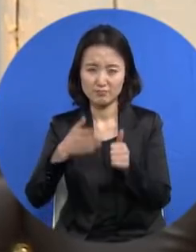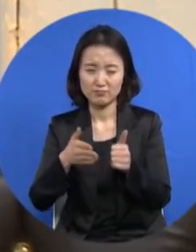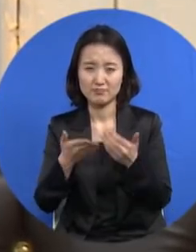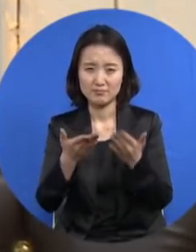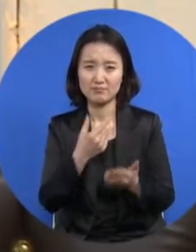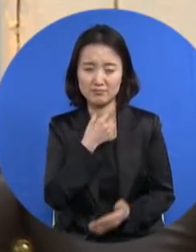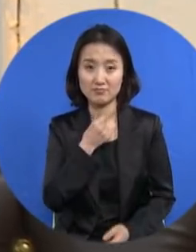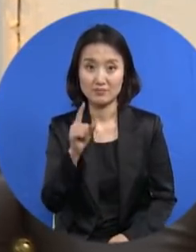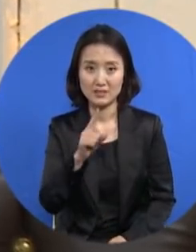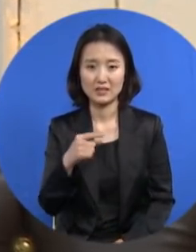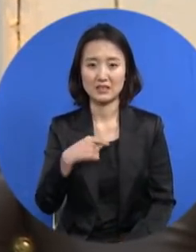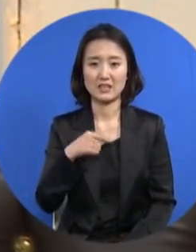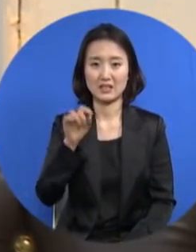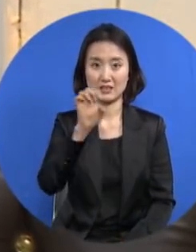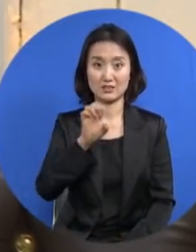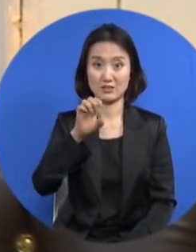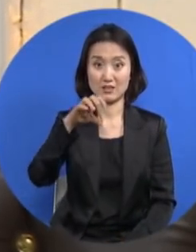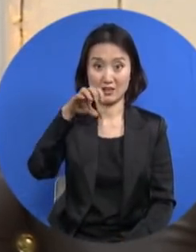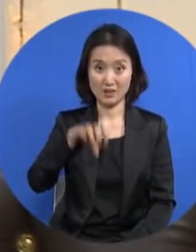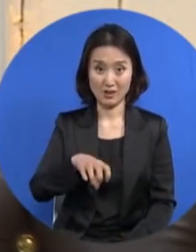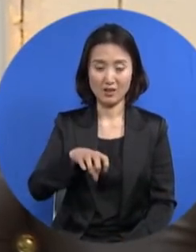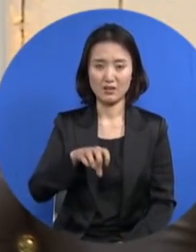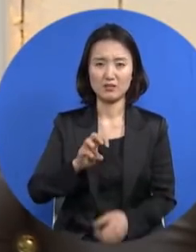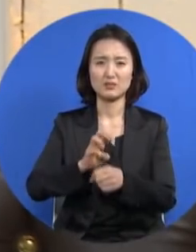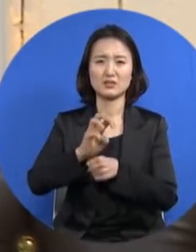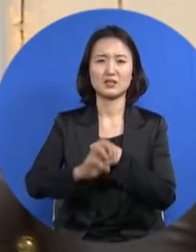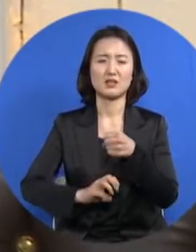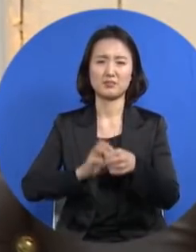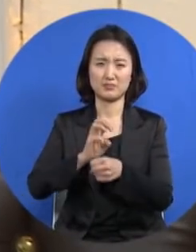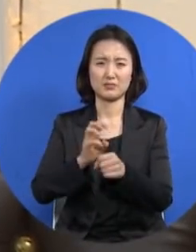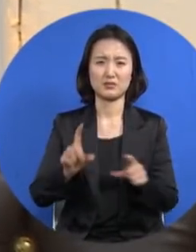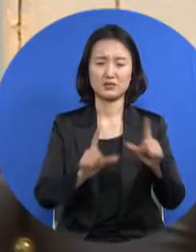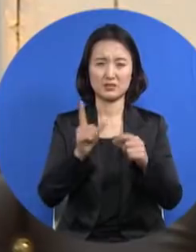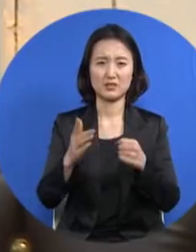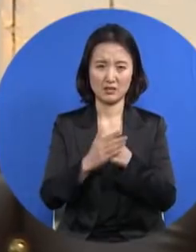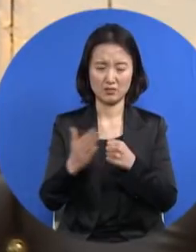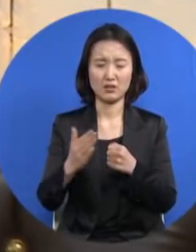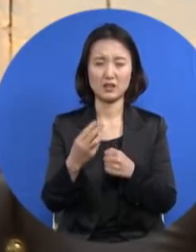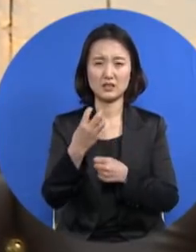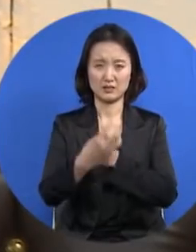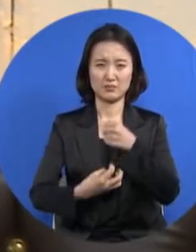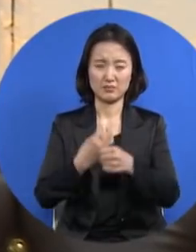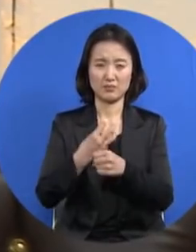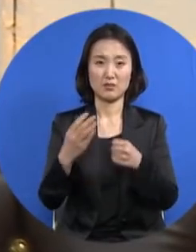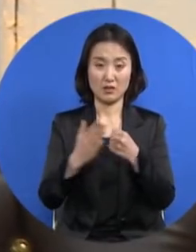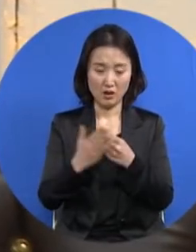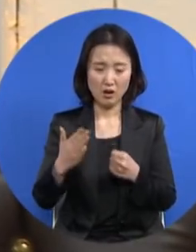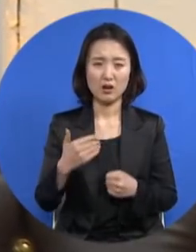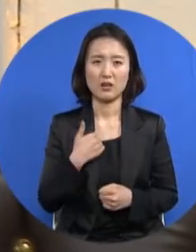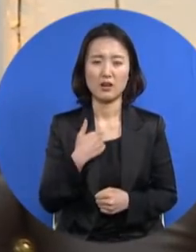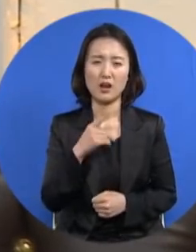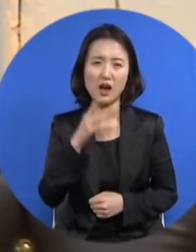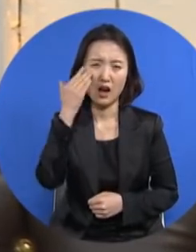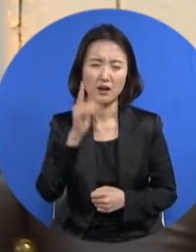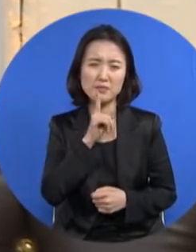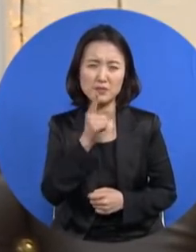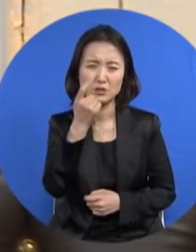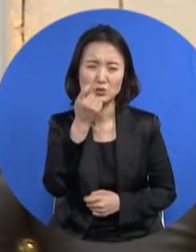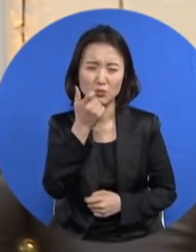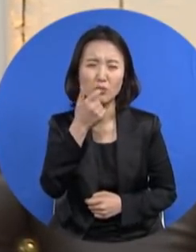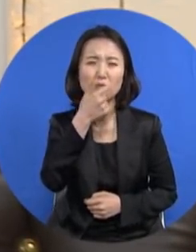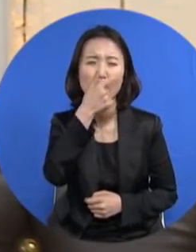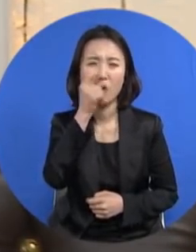살아서 한국말을 할 때 발음이 좀 이상할 수도 있고요. 단어 선택에서 조금 부자연스러울 수가 있으니까